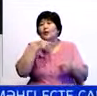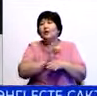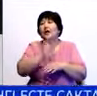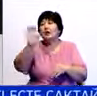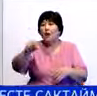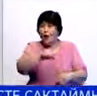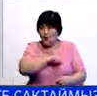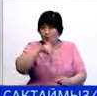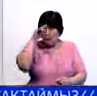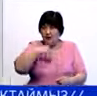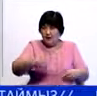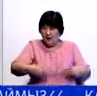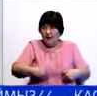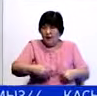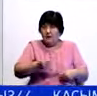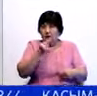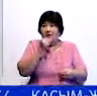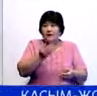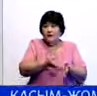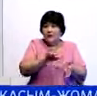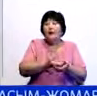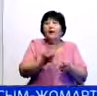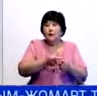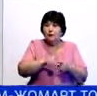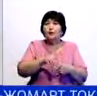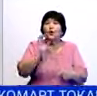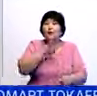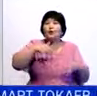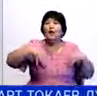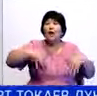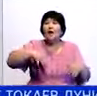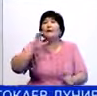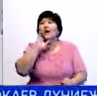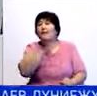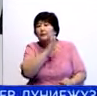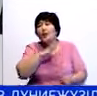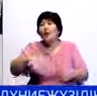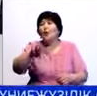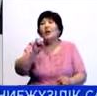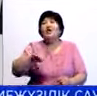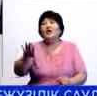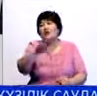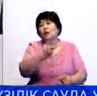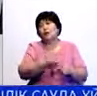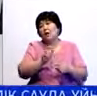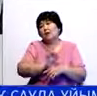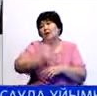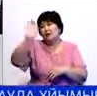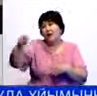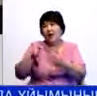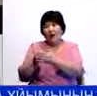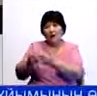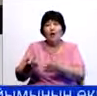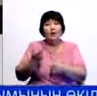көрсетті. Өзі аштан қырылып жатқан қазақ аузынан жырылған мал Ресейдің солтүстік Кавказ, Сібір, орталық және Еуропалық бөліктерінде қалаларында асыраған. Сол